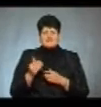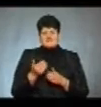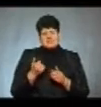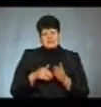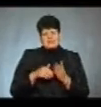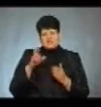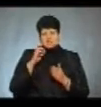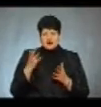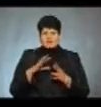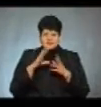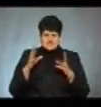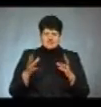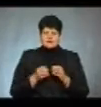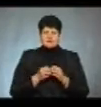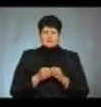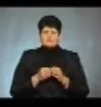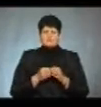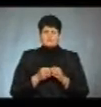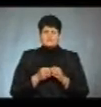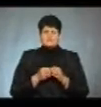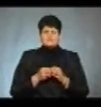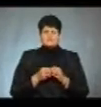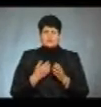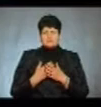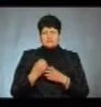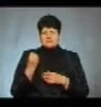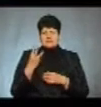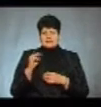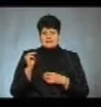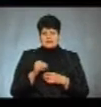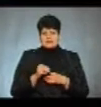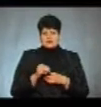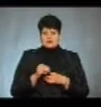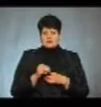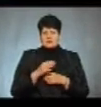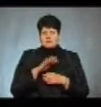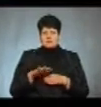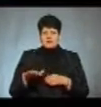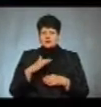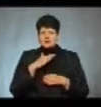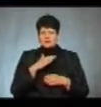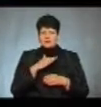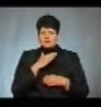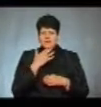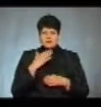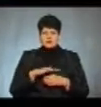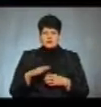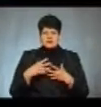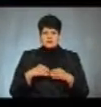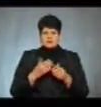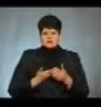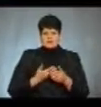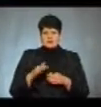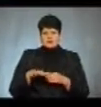сім'ї. Загалом близько 13 тисяч багатодітних сімей проживає на